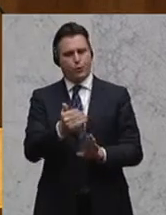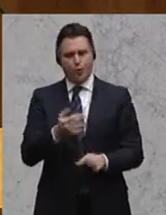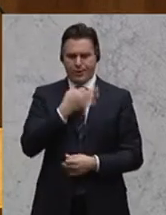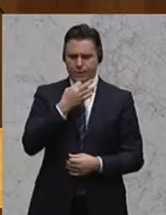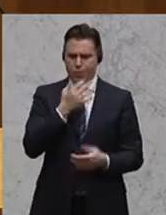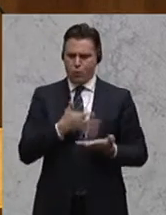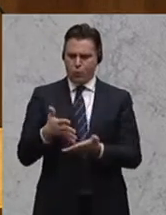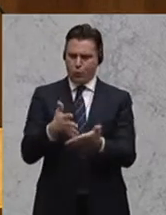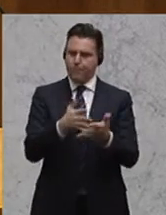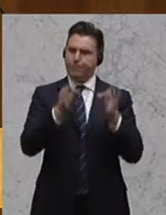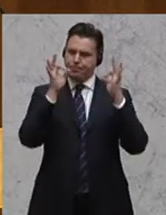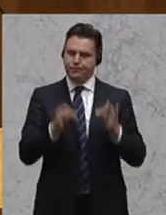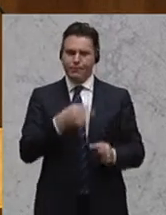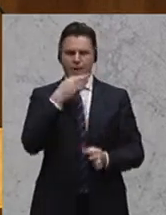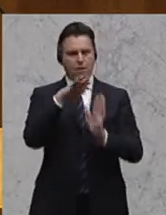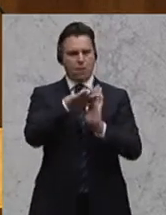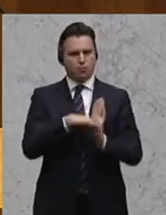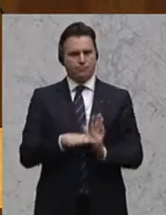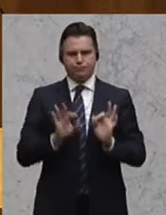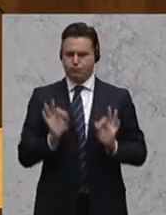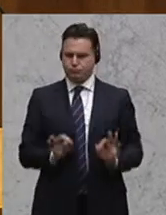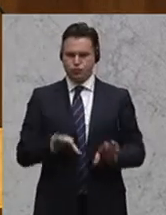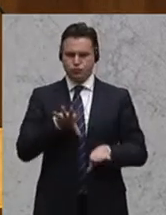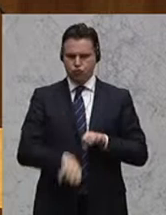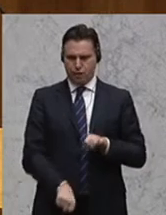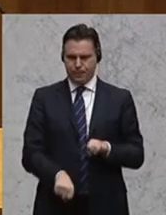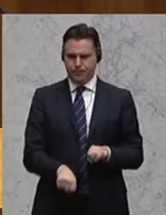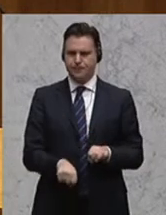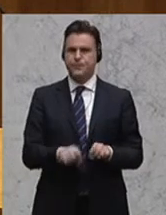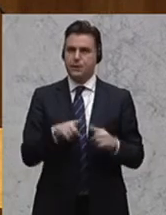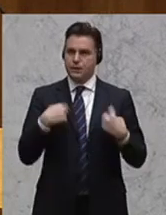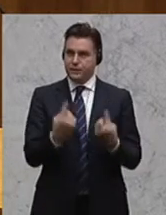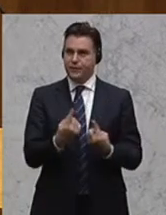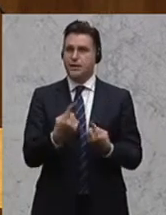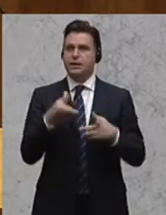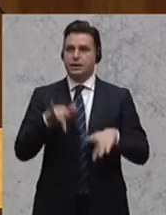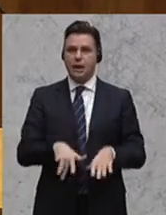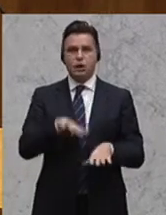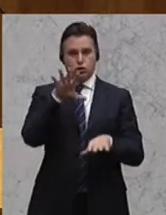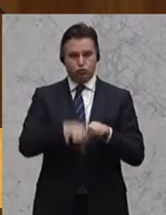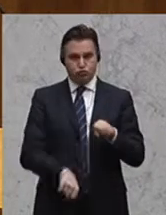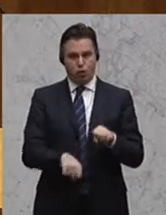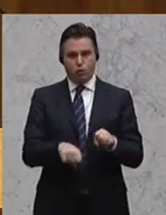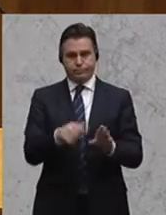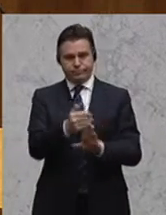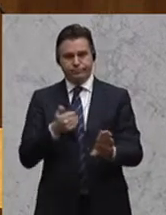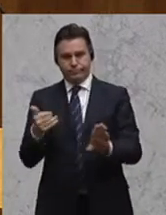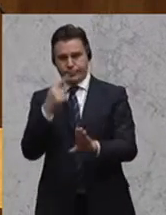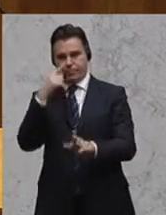folgt sehr klaren Prinzipien. Wir haben ein sehr strenges